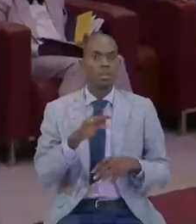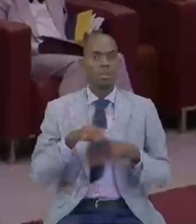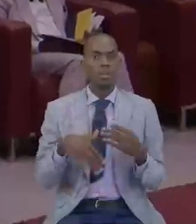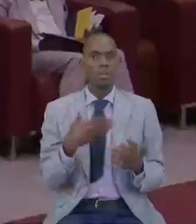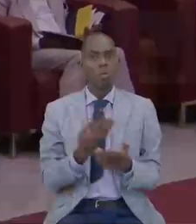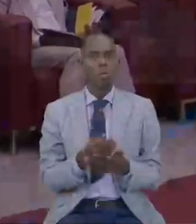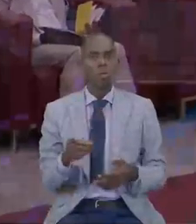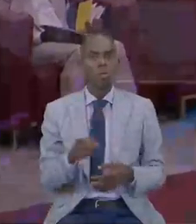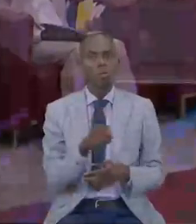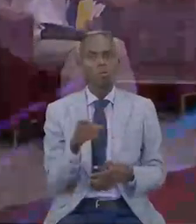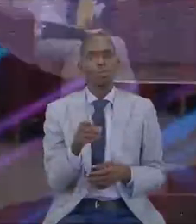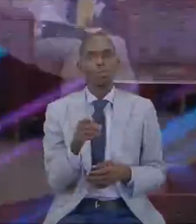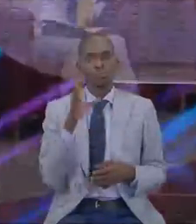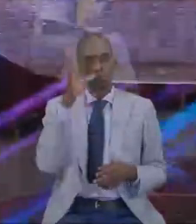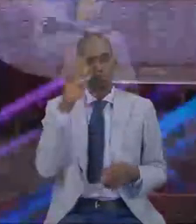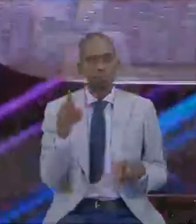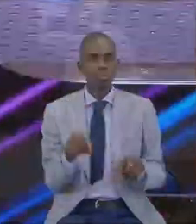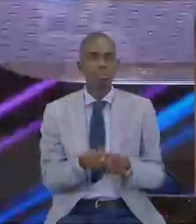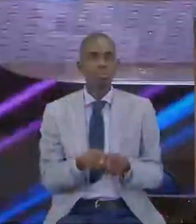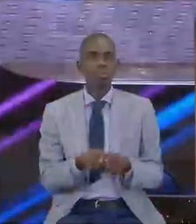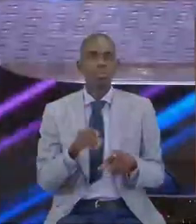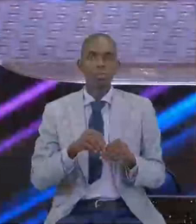frères. Verset 12.